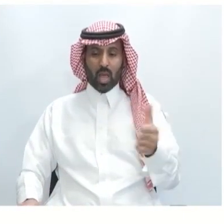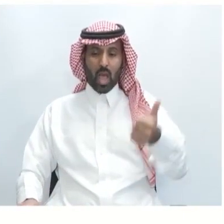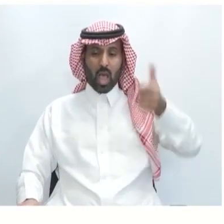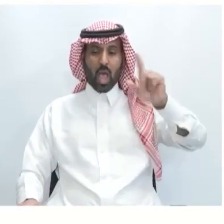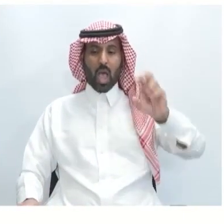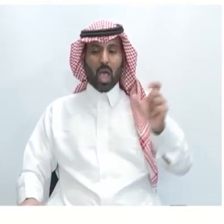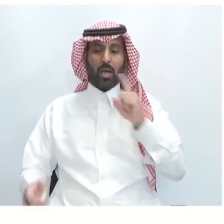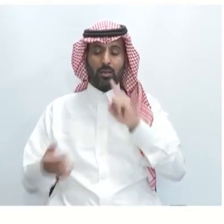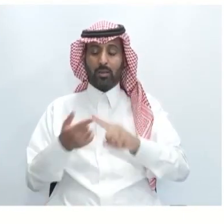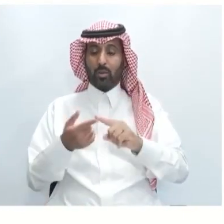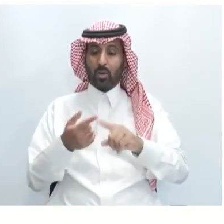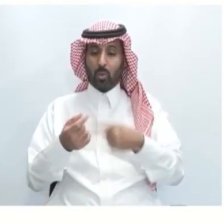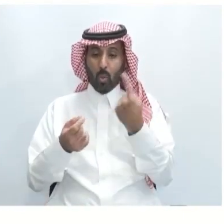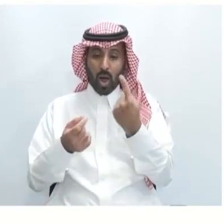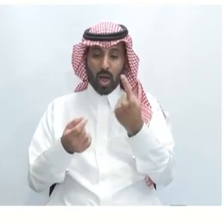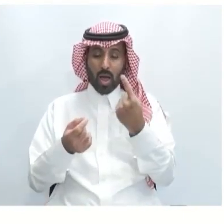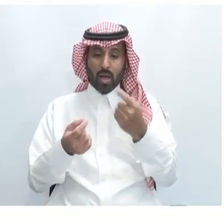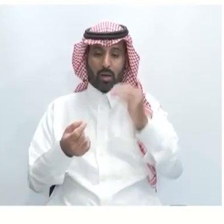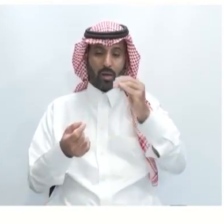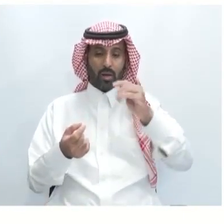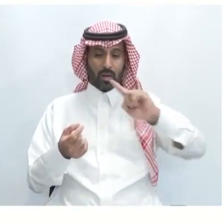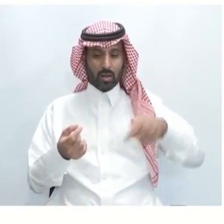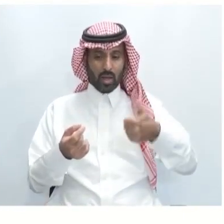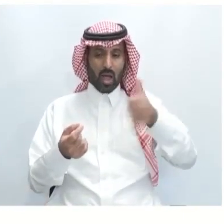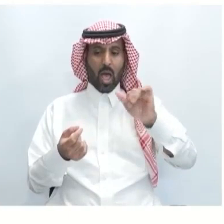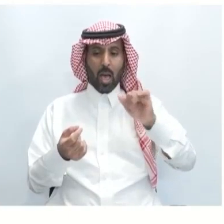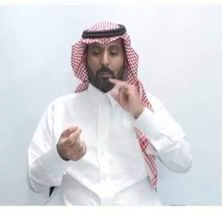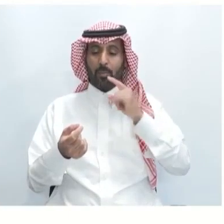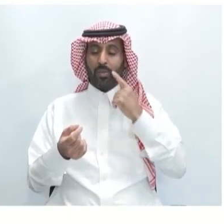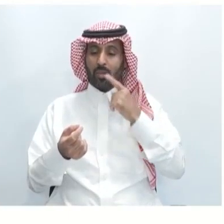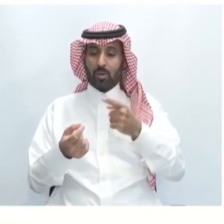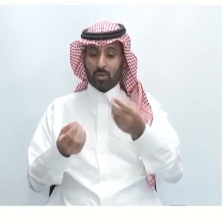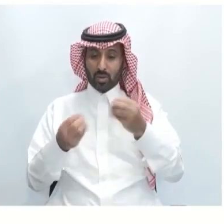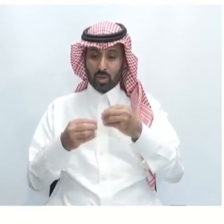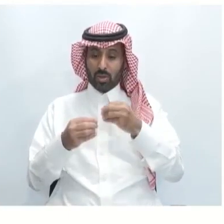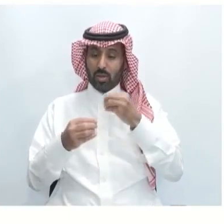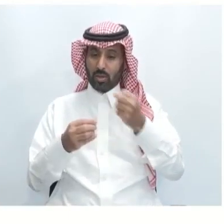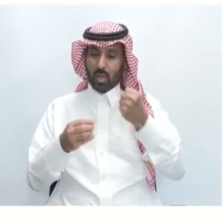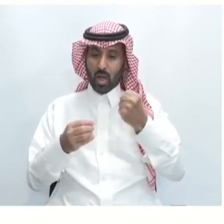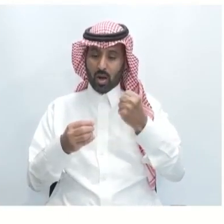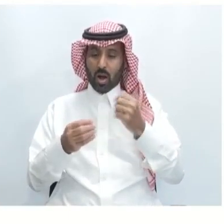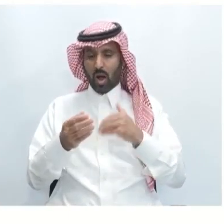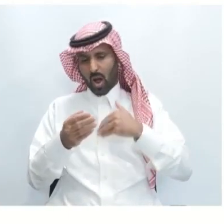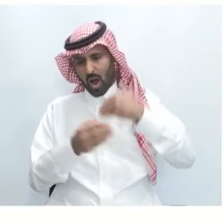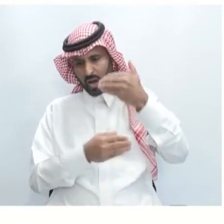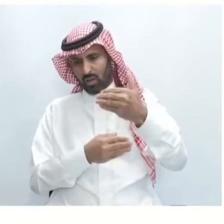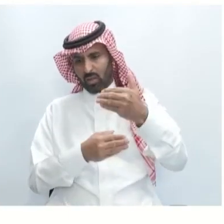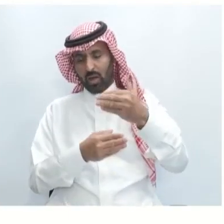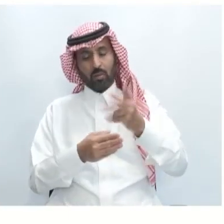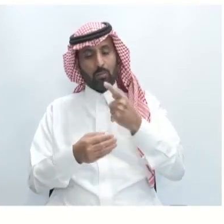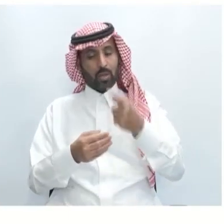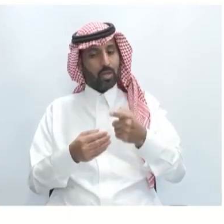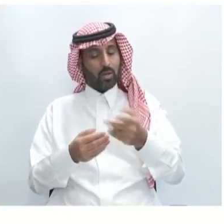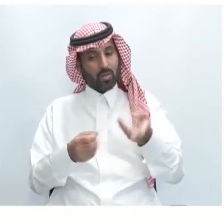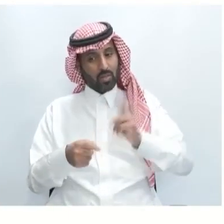جرام واحد من الدهون ماذا يعطي اكثر من ضعف الطاقه التي تعطيها من